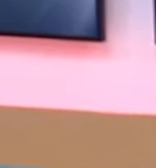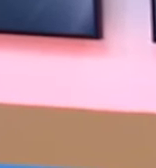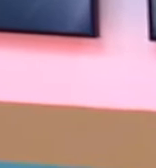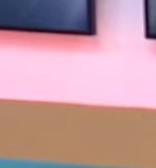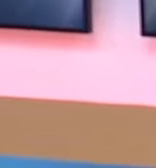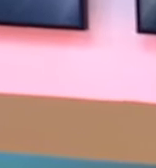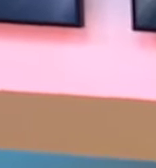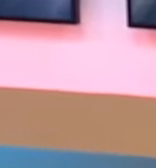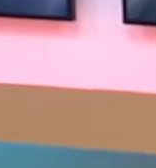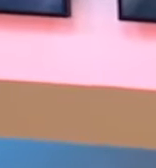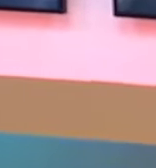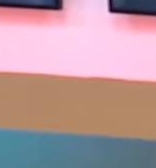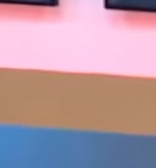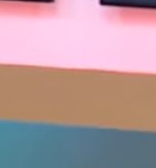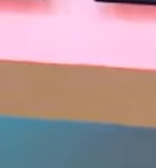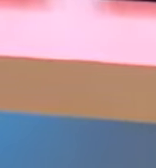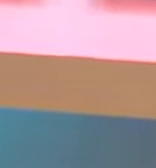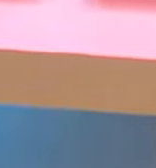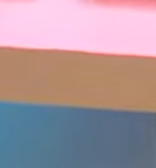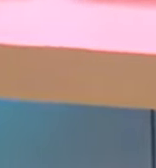pagtutok dito sa 24 Oras.